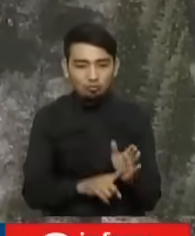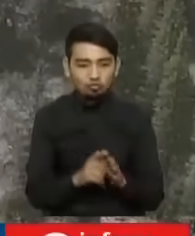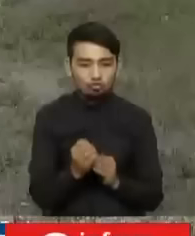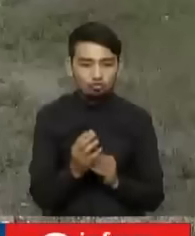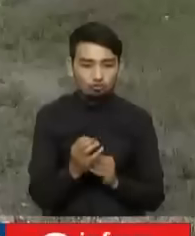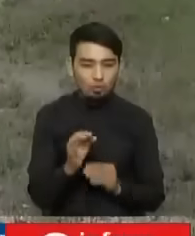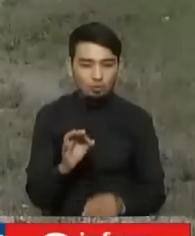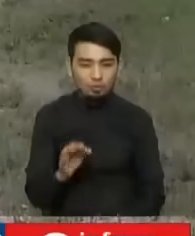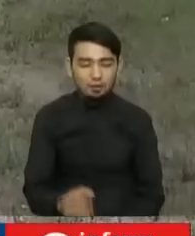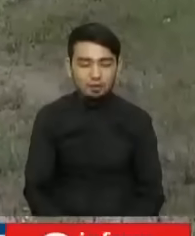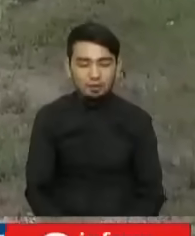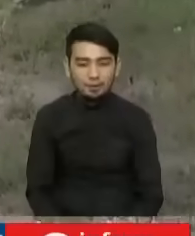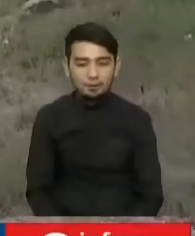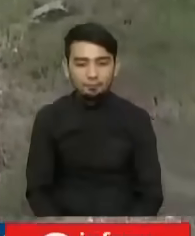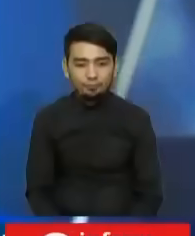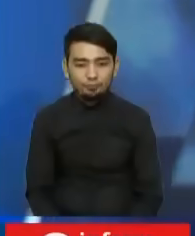күні енеді.